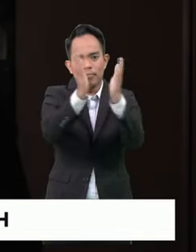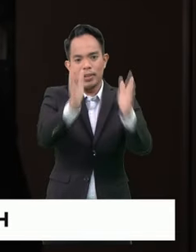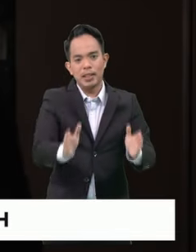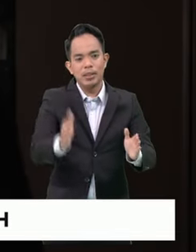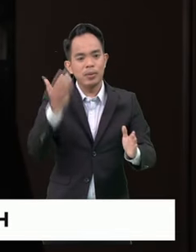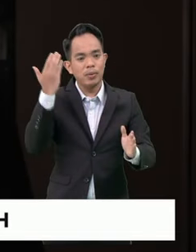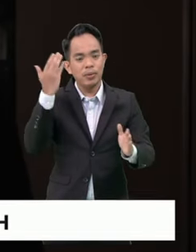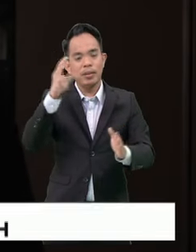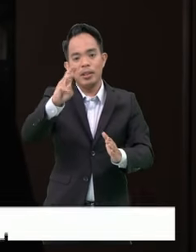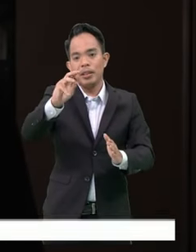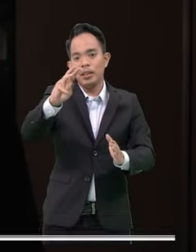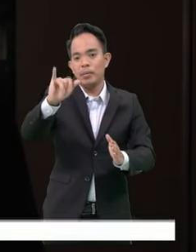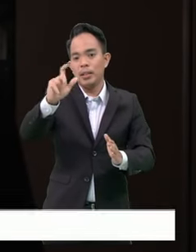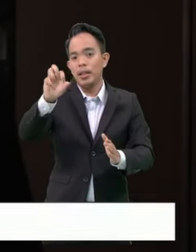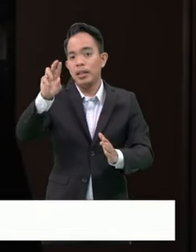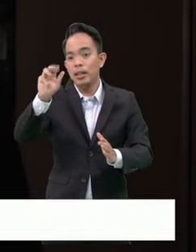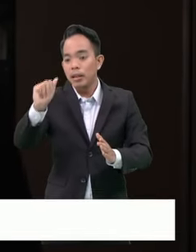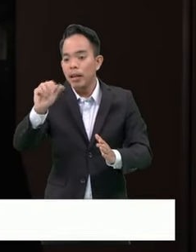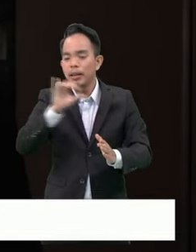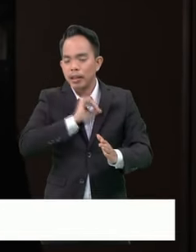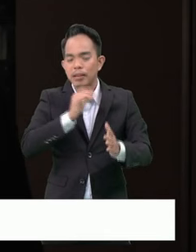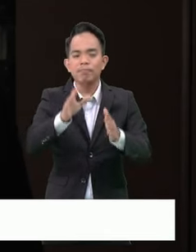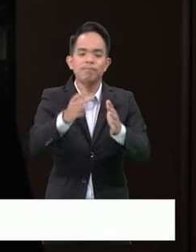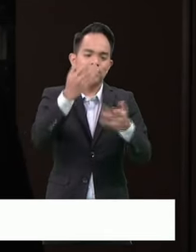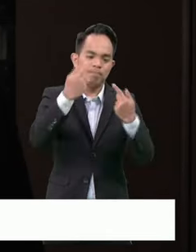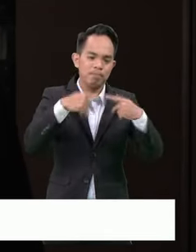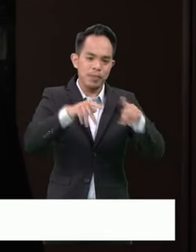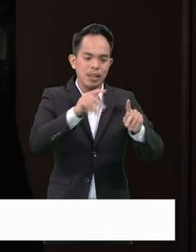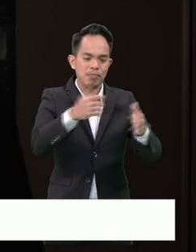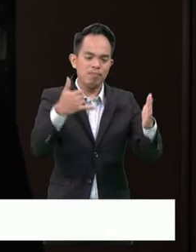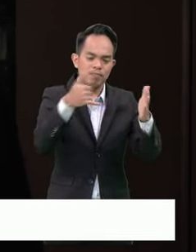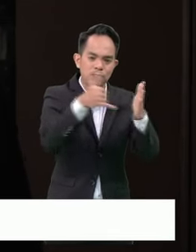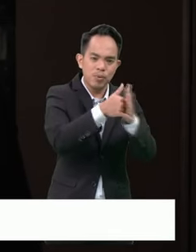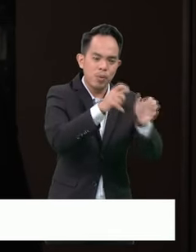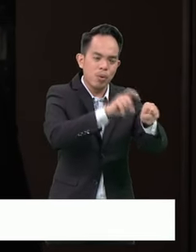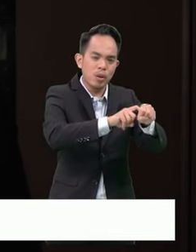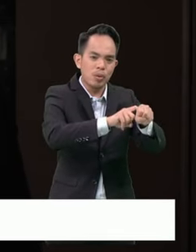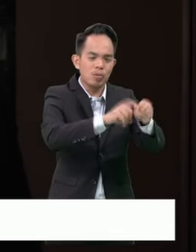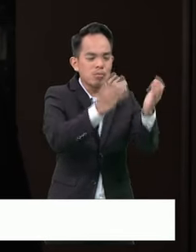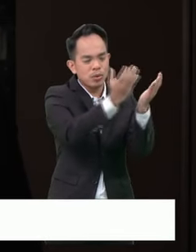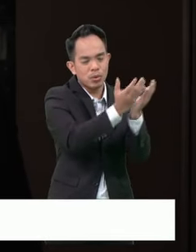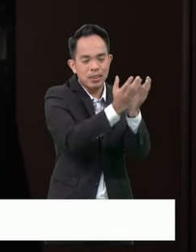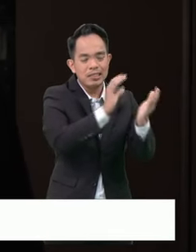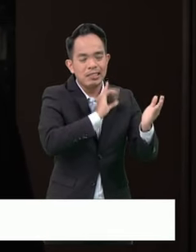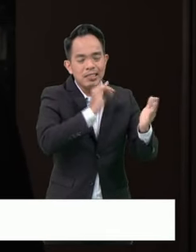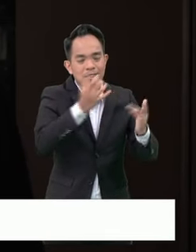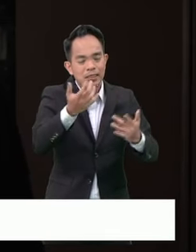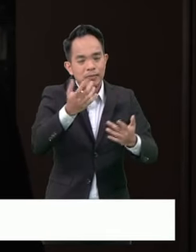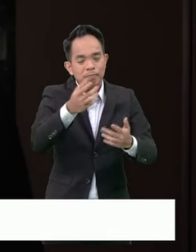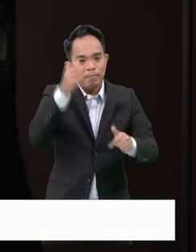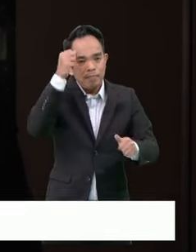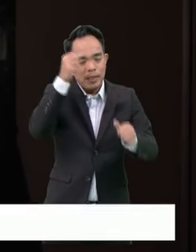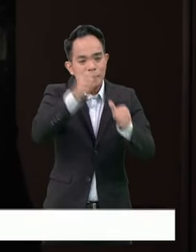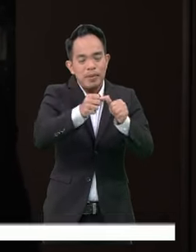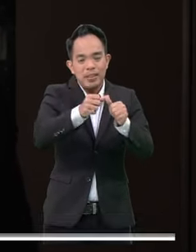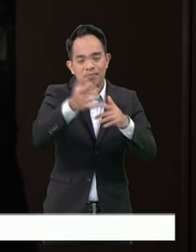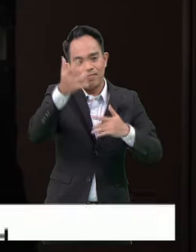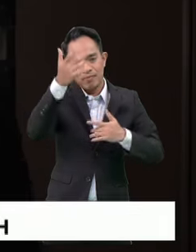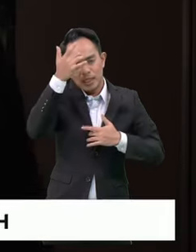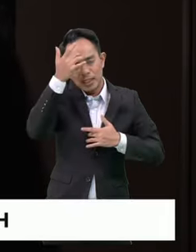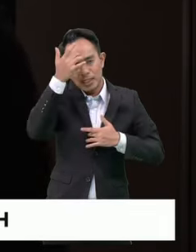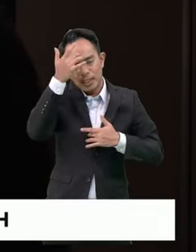Saya pernah kena cabul dengan kawan saya sendiri waktu sekolah. Bila ingat balik memang sakitlah. Sebab dia